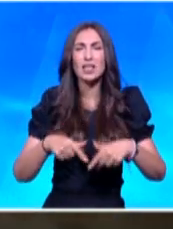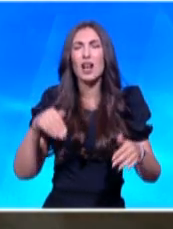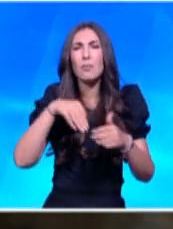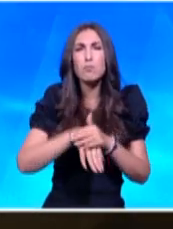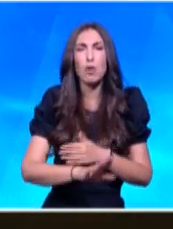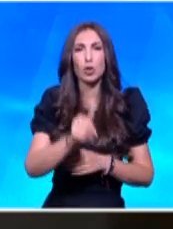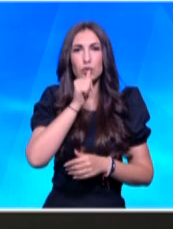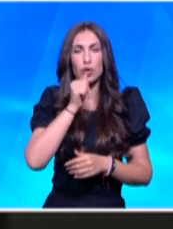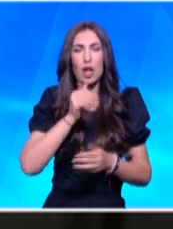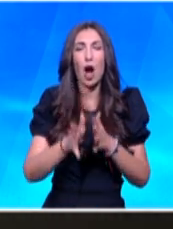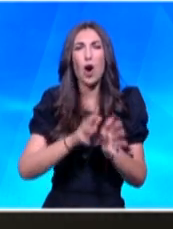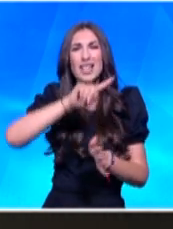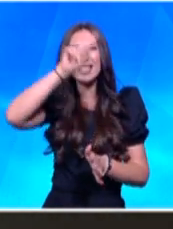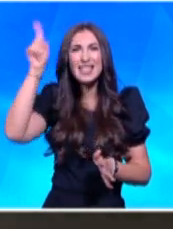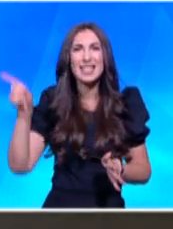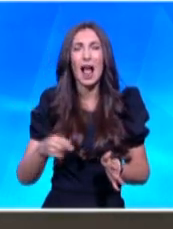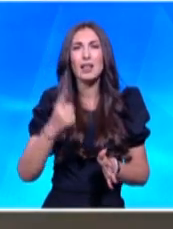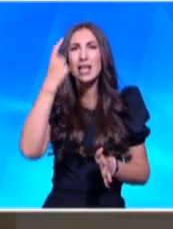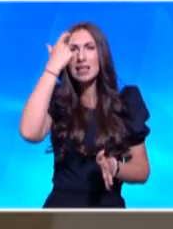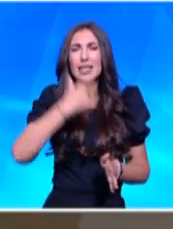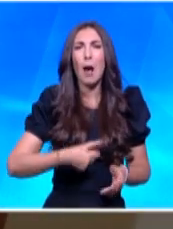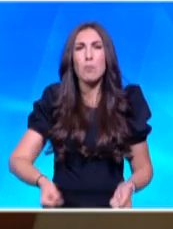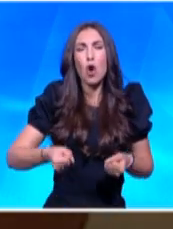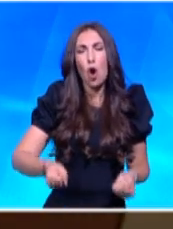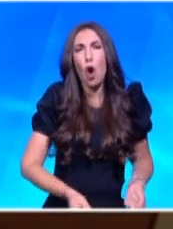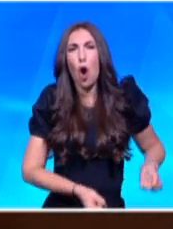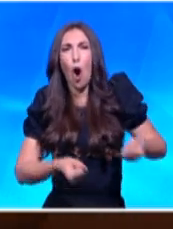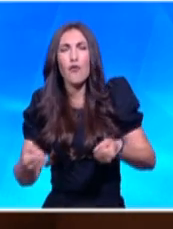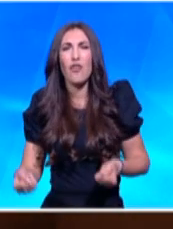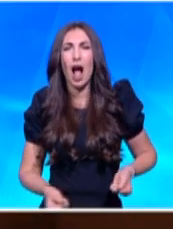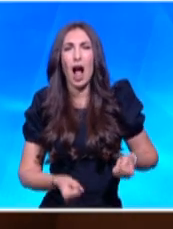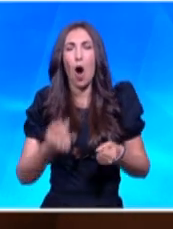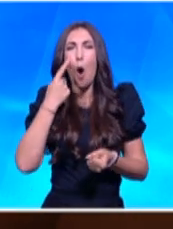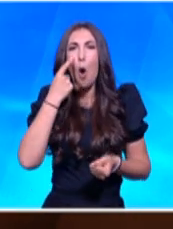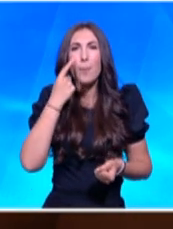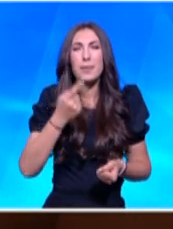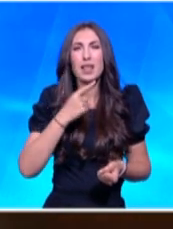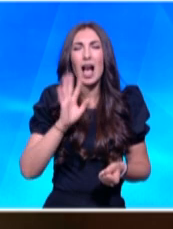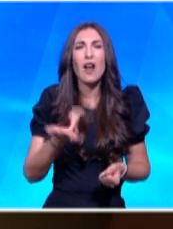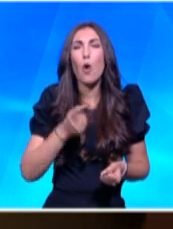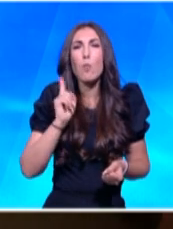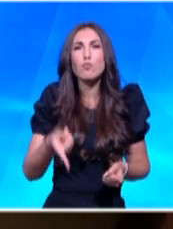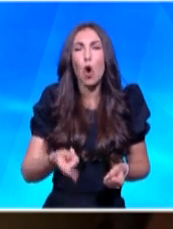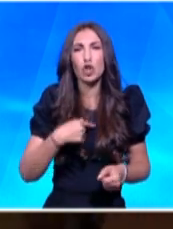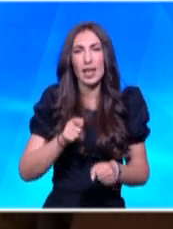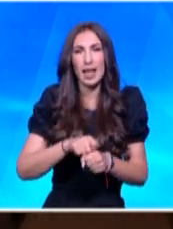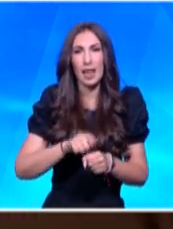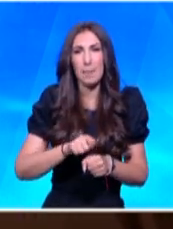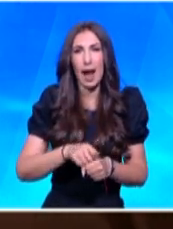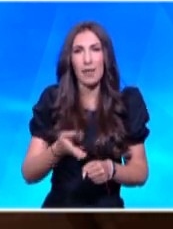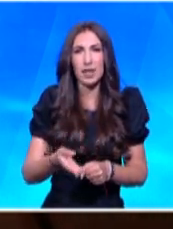през целия ден абсолютно сами с кофи, с подръчни материали се опитваха какво могат да направят, за